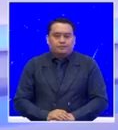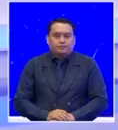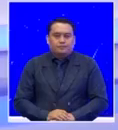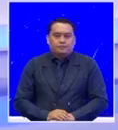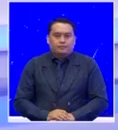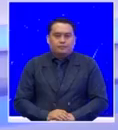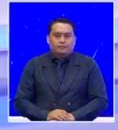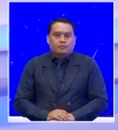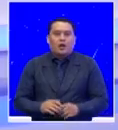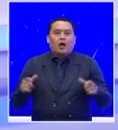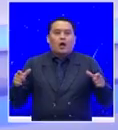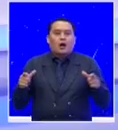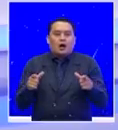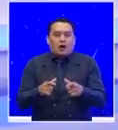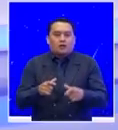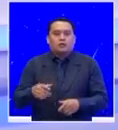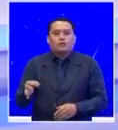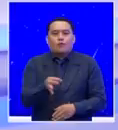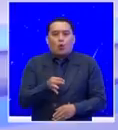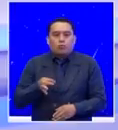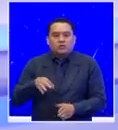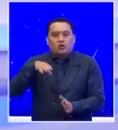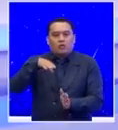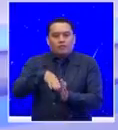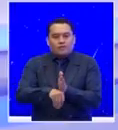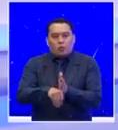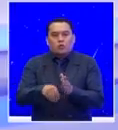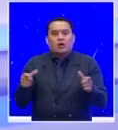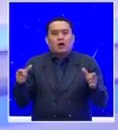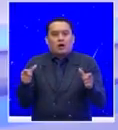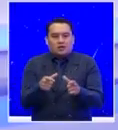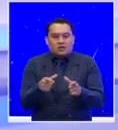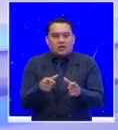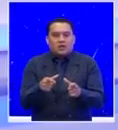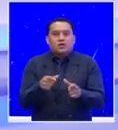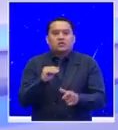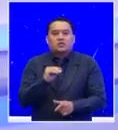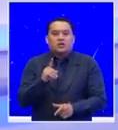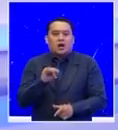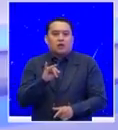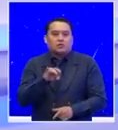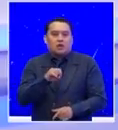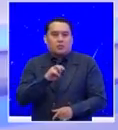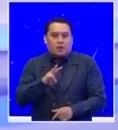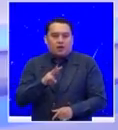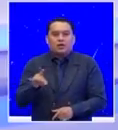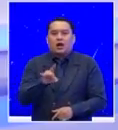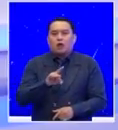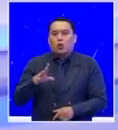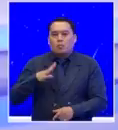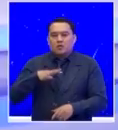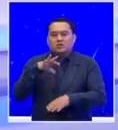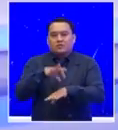Наряду с общими карантинными мерами в области вводятся и локальные карантины. Если ЖК «Асларман» в Карасайском районе, где